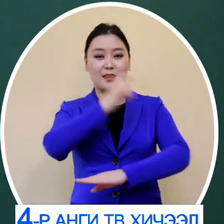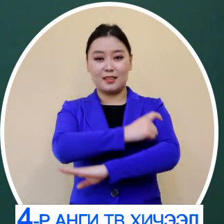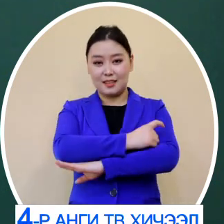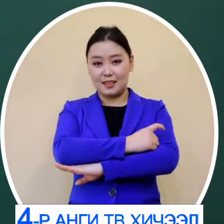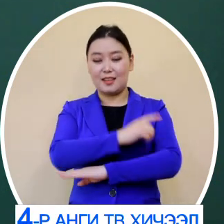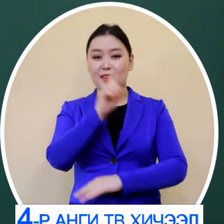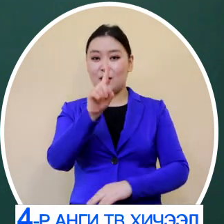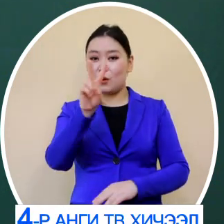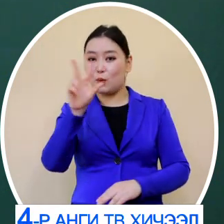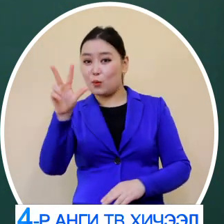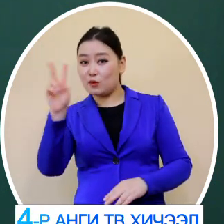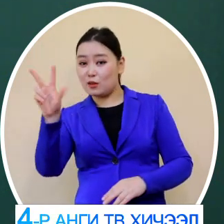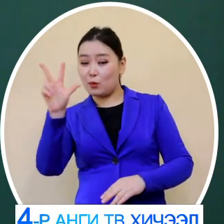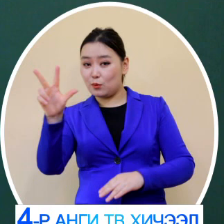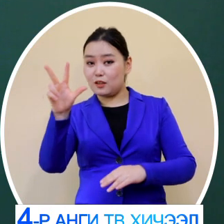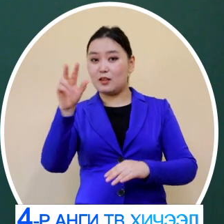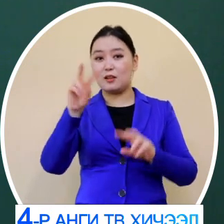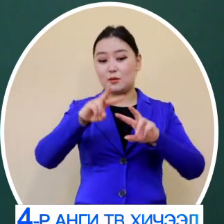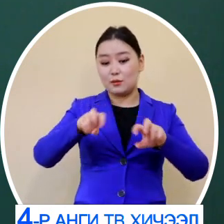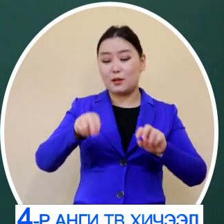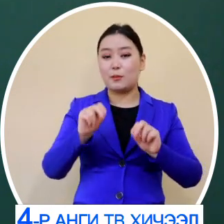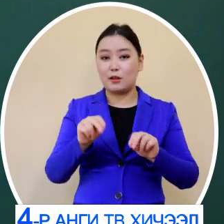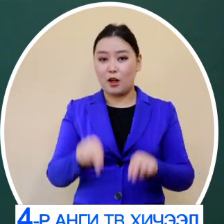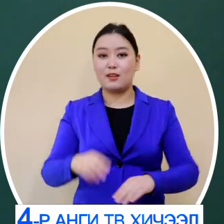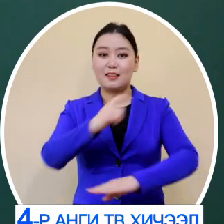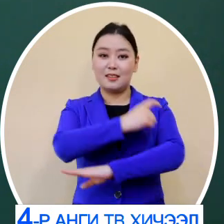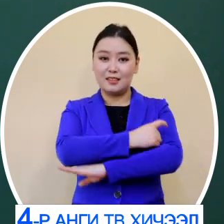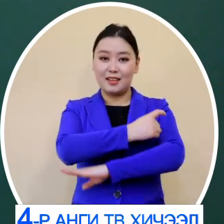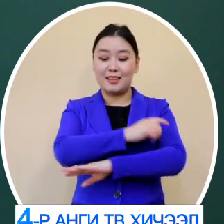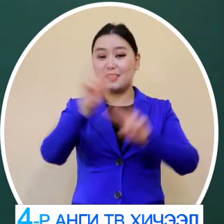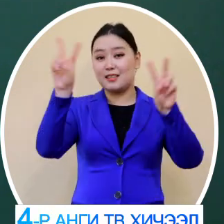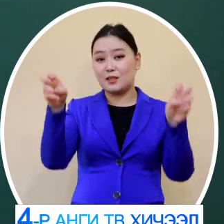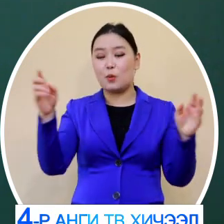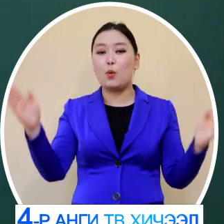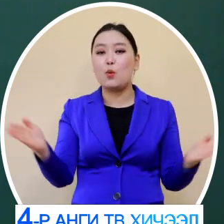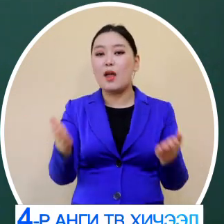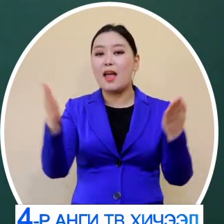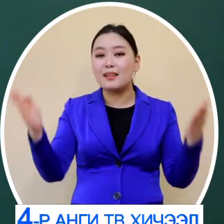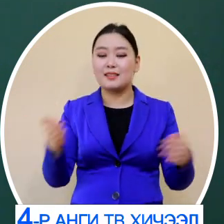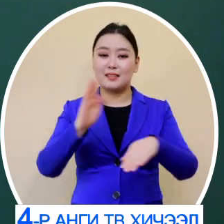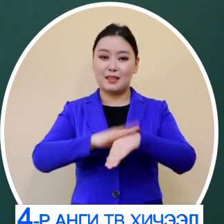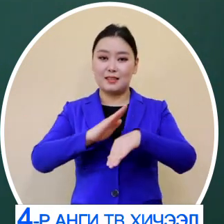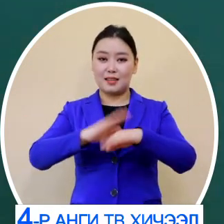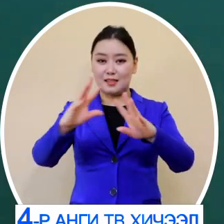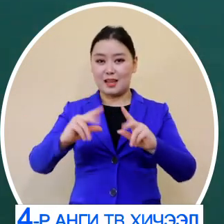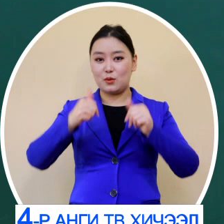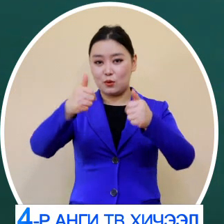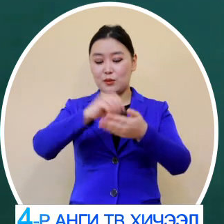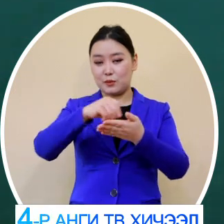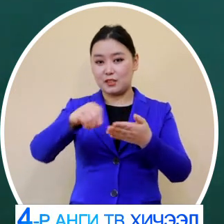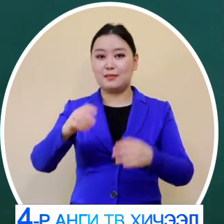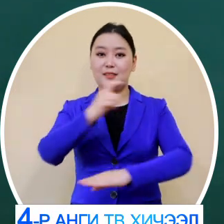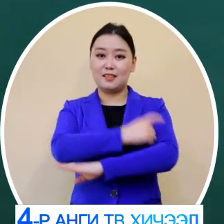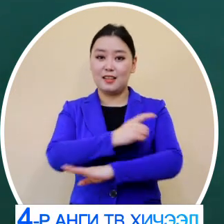хичээлийнхаа сүүлийн хичээлийг судлах болно. За хичээлийн маань сэдэв уриалгыг засан сайжруулж бичиж. За хичээлийнхээ